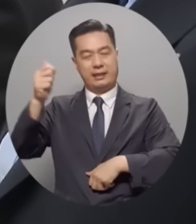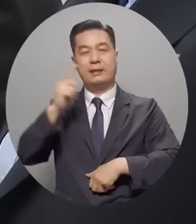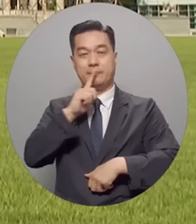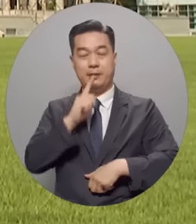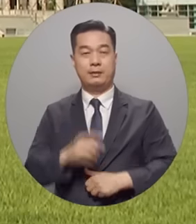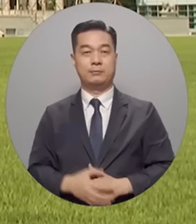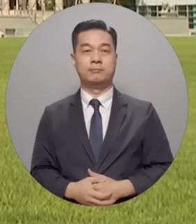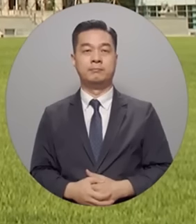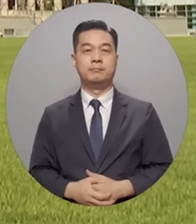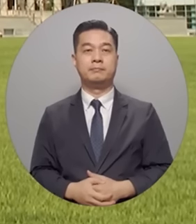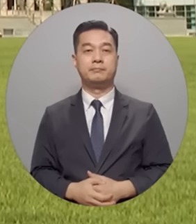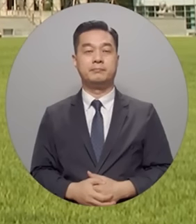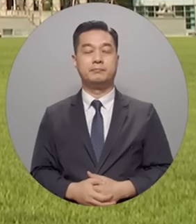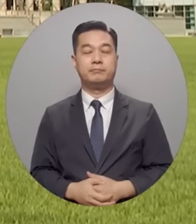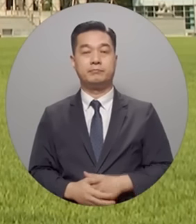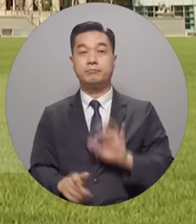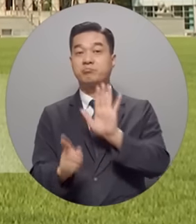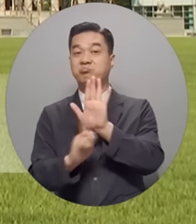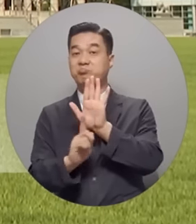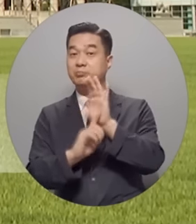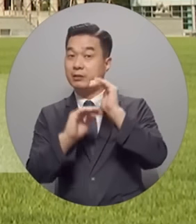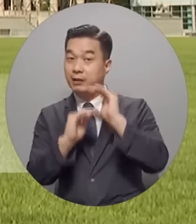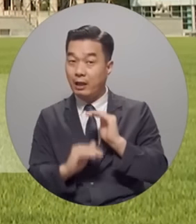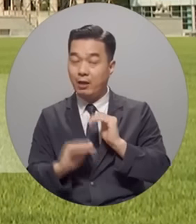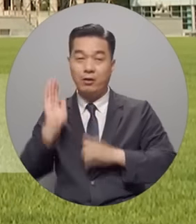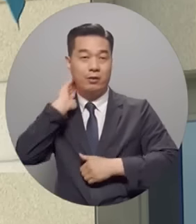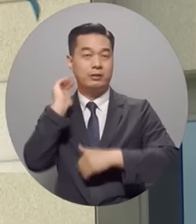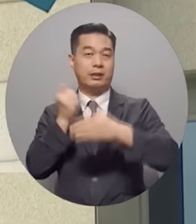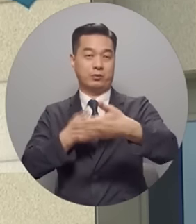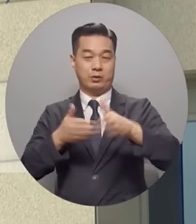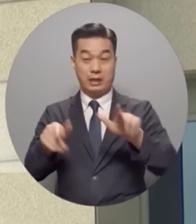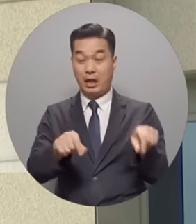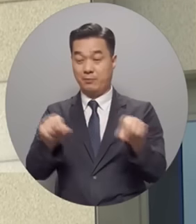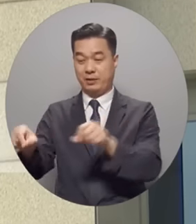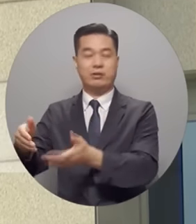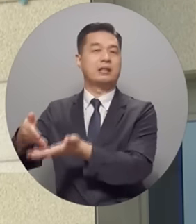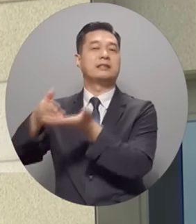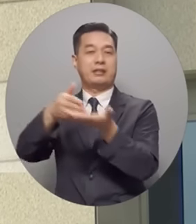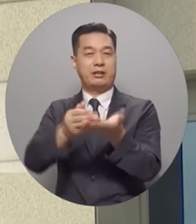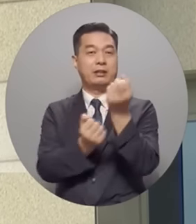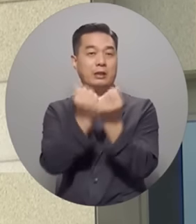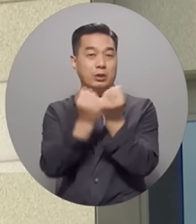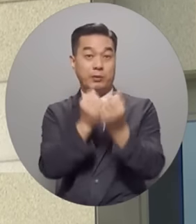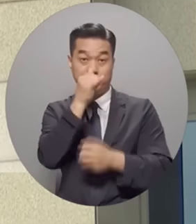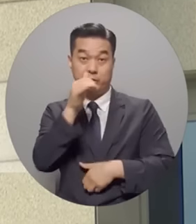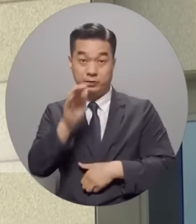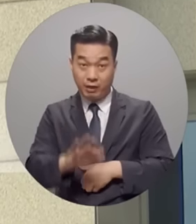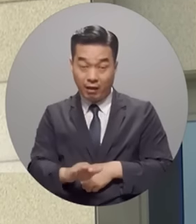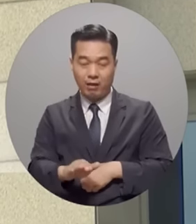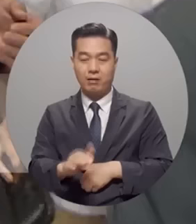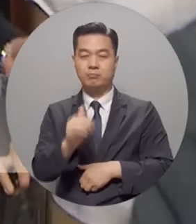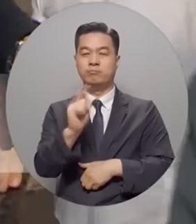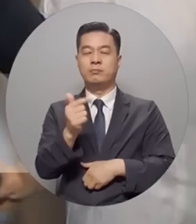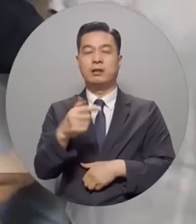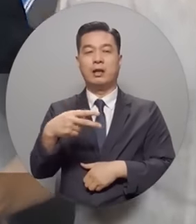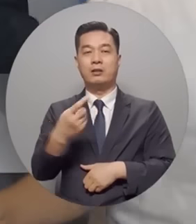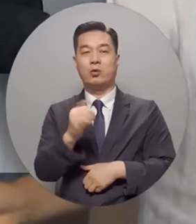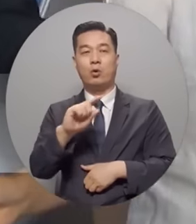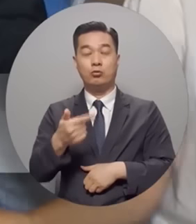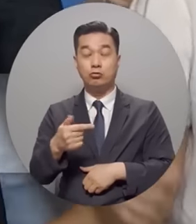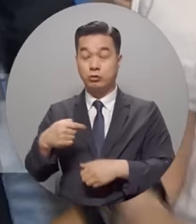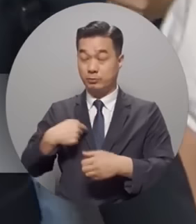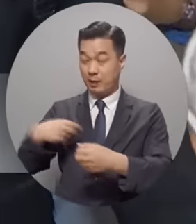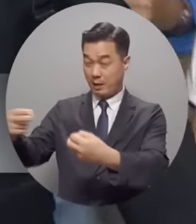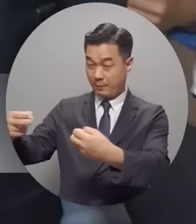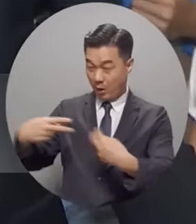설명했습니다. 브리핑에서 대통령실이 만찬을 미루자고 제안했다고도 설명했는데 정작 한 대표에게 연기가 통보된 건